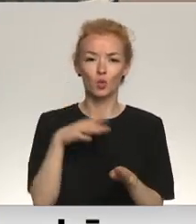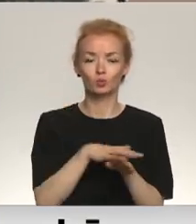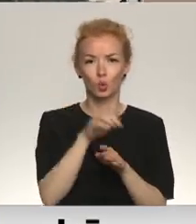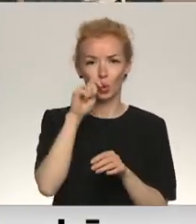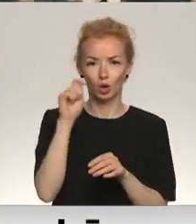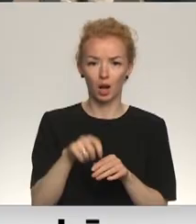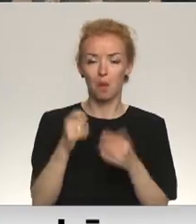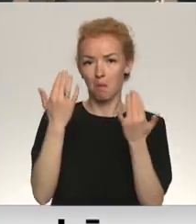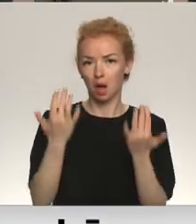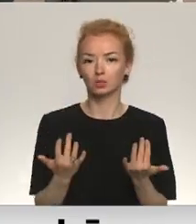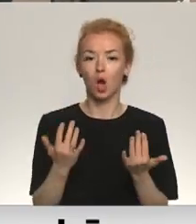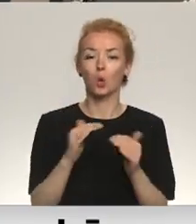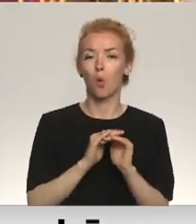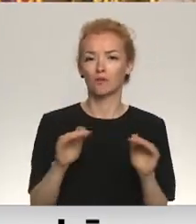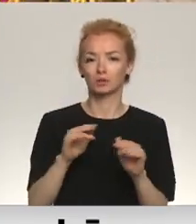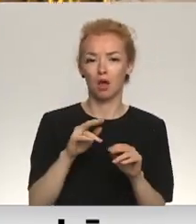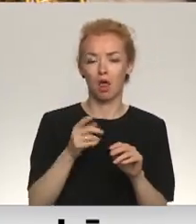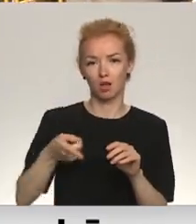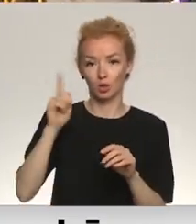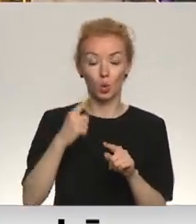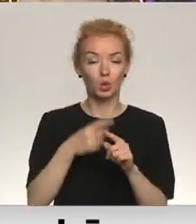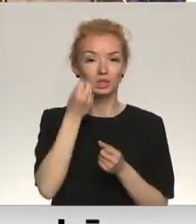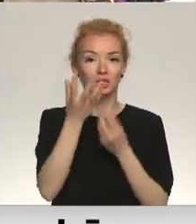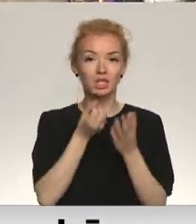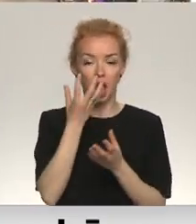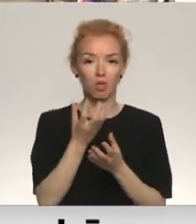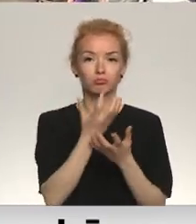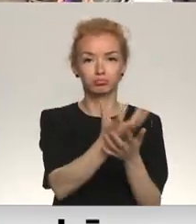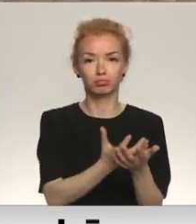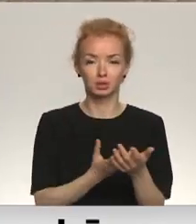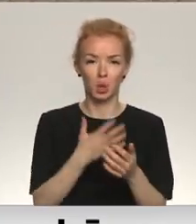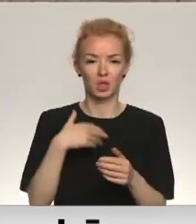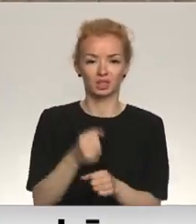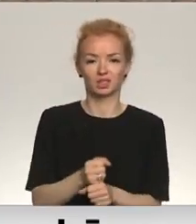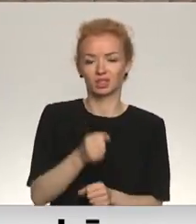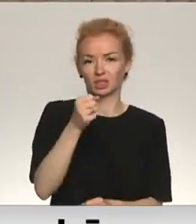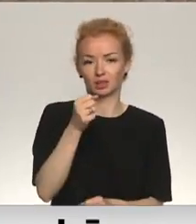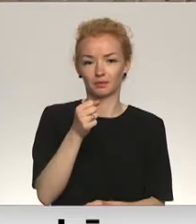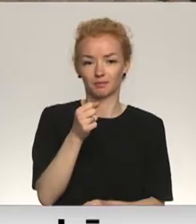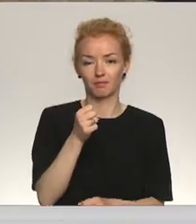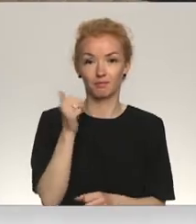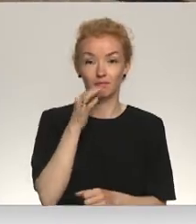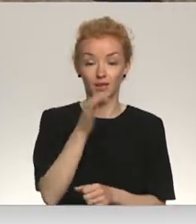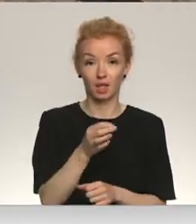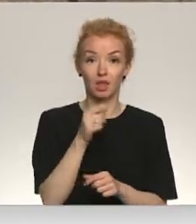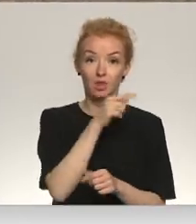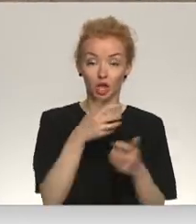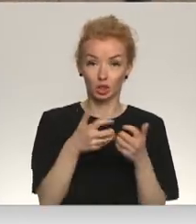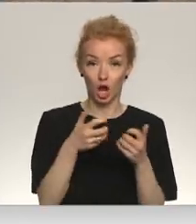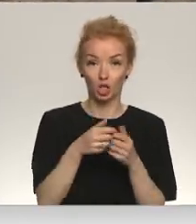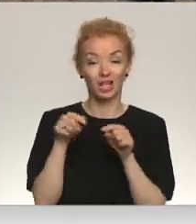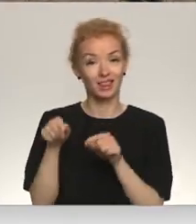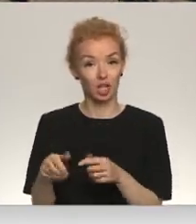Ukrainu dēļ pasākumi ir oficiāli aizliegt un ziedu nolikšana tiek stingri uzraudzīta. Tas karš un šī brīža karš tās ir